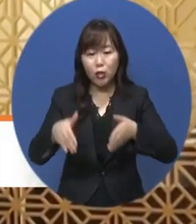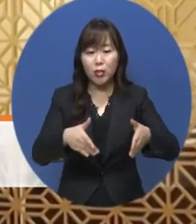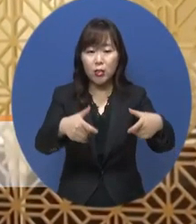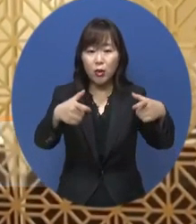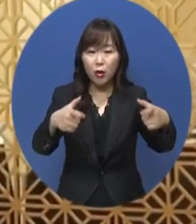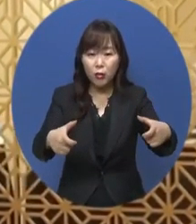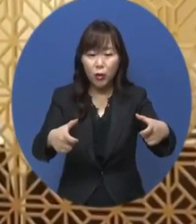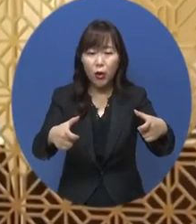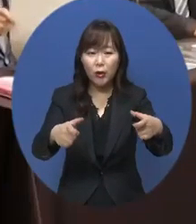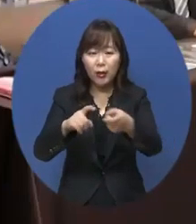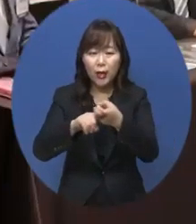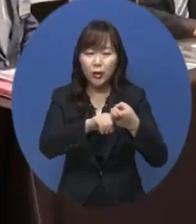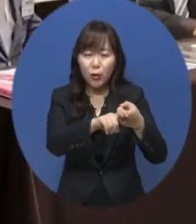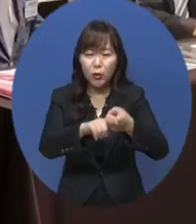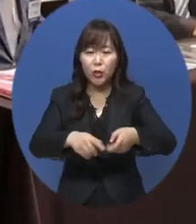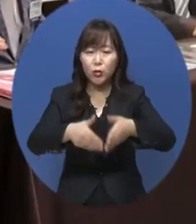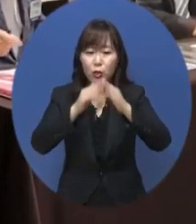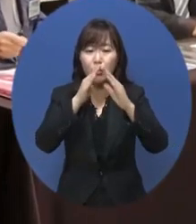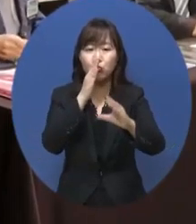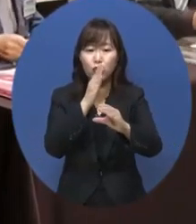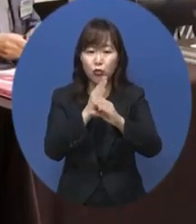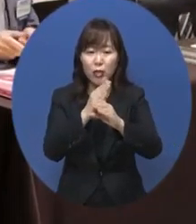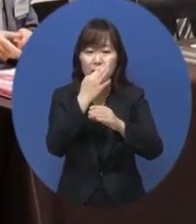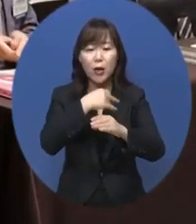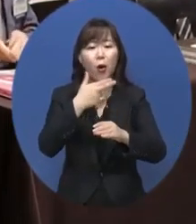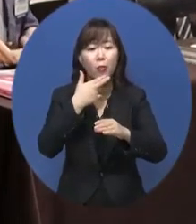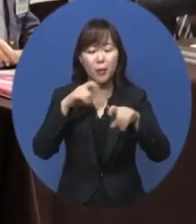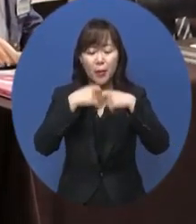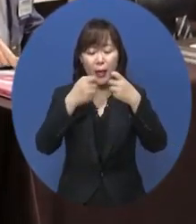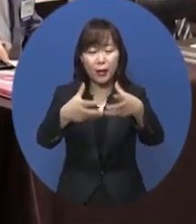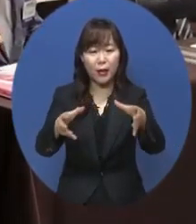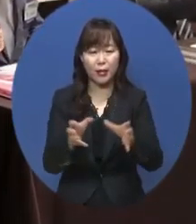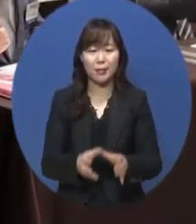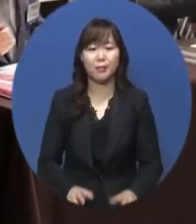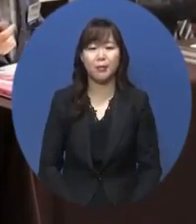지역을 중심으로 네트워크를 구축해 나가고 있는 비영리 민간단체입니다.